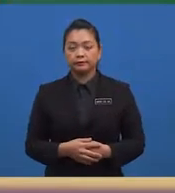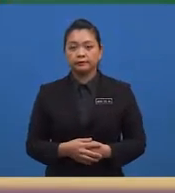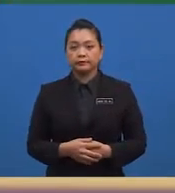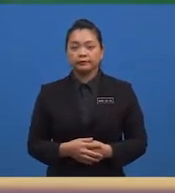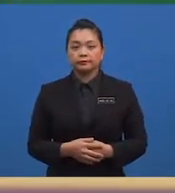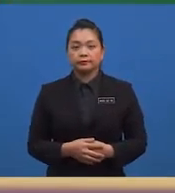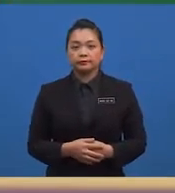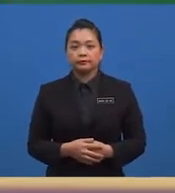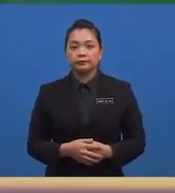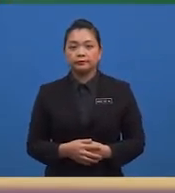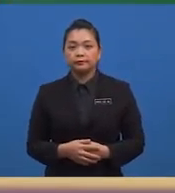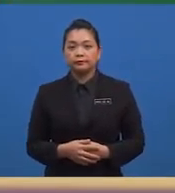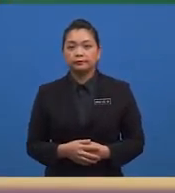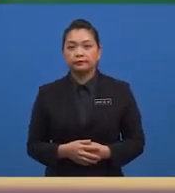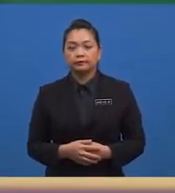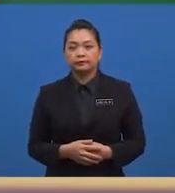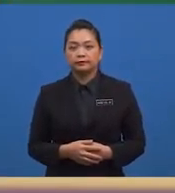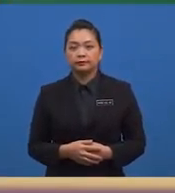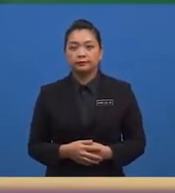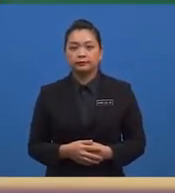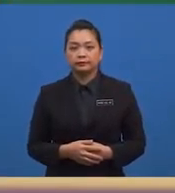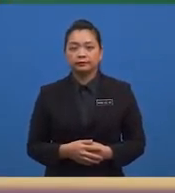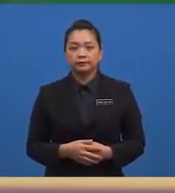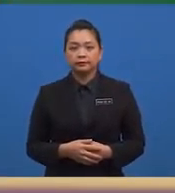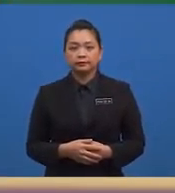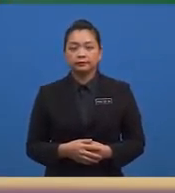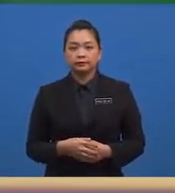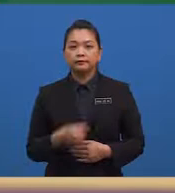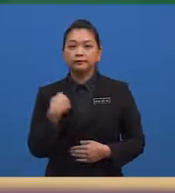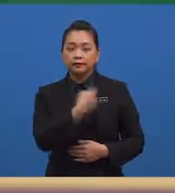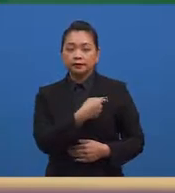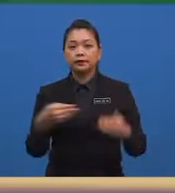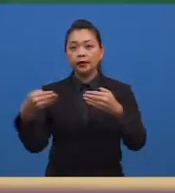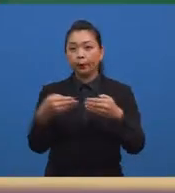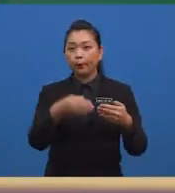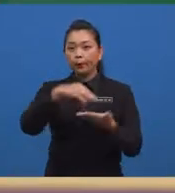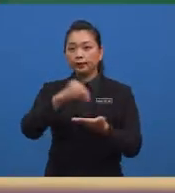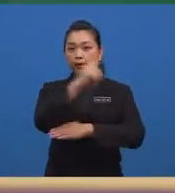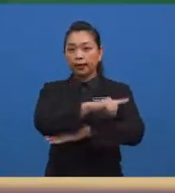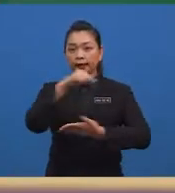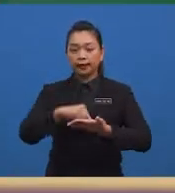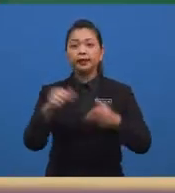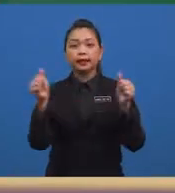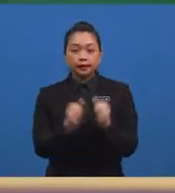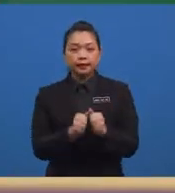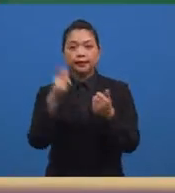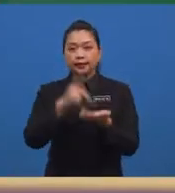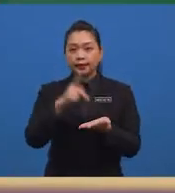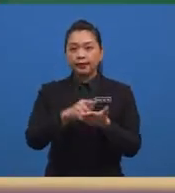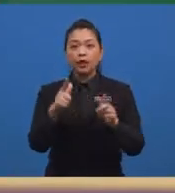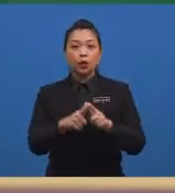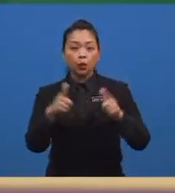Baiklah murid-murid. Kita teruskan pembelajaran kita pada hari ini dengan mengira